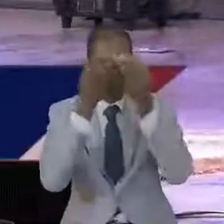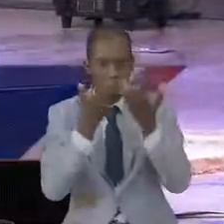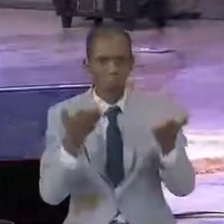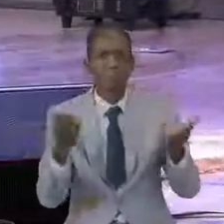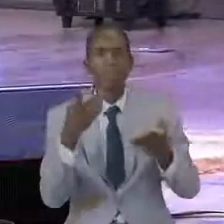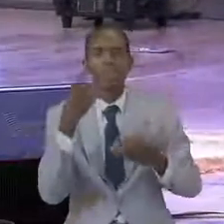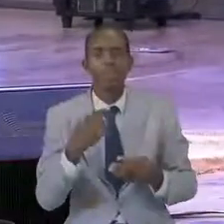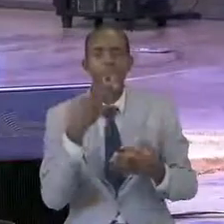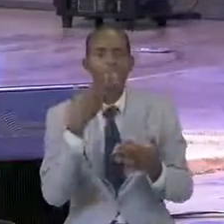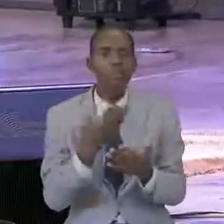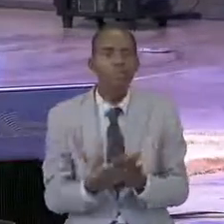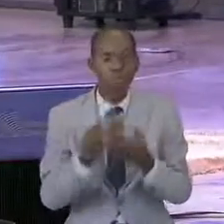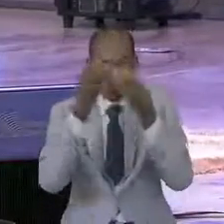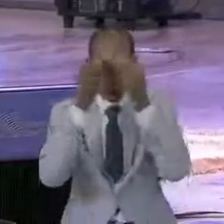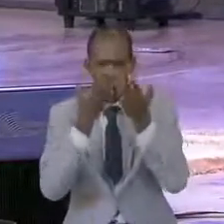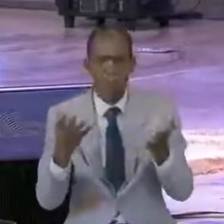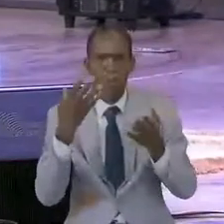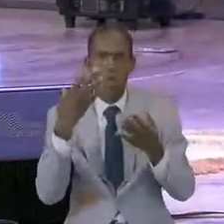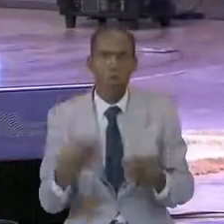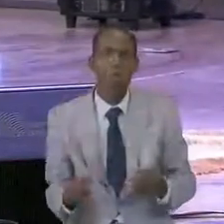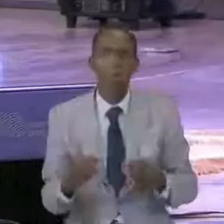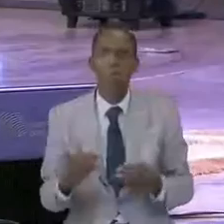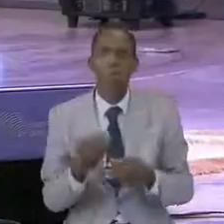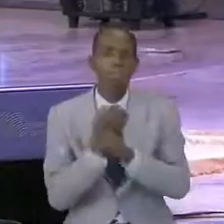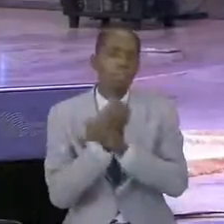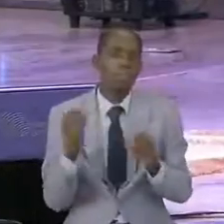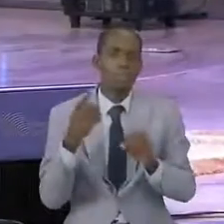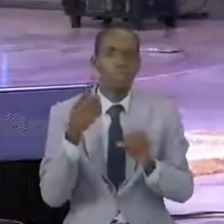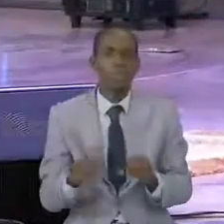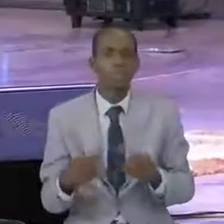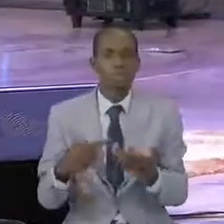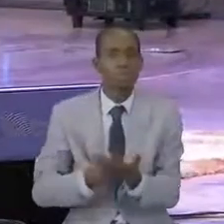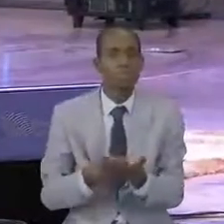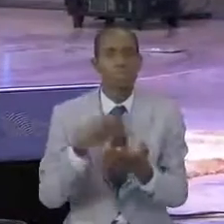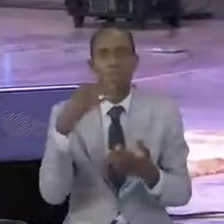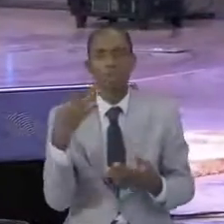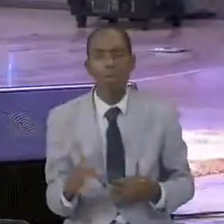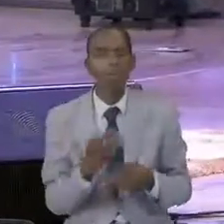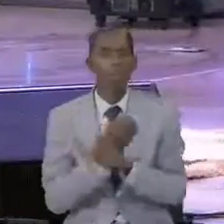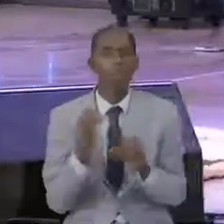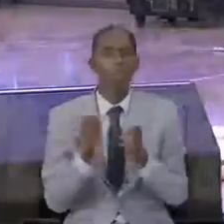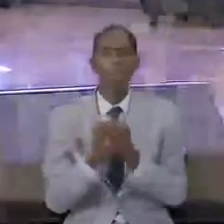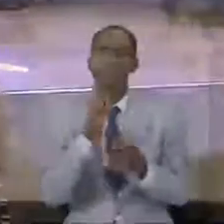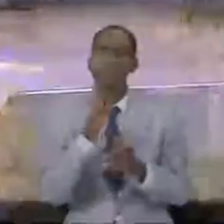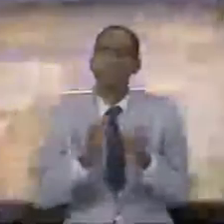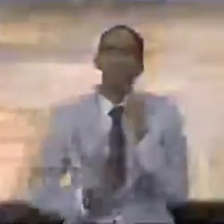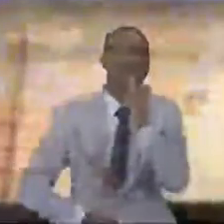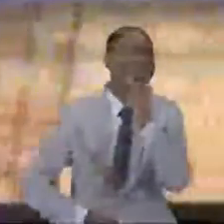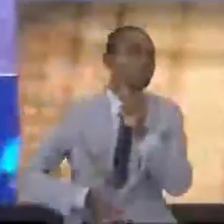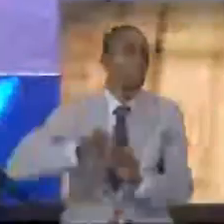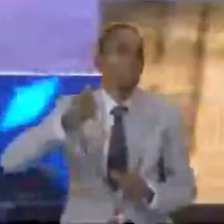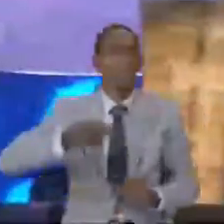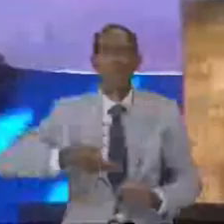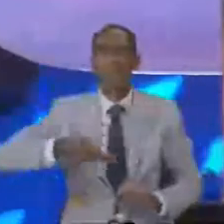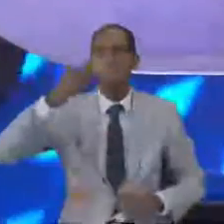la Bonne Nouvelle du salut la Bonne Nouvelle du salut c'est le plus grand bien